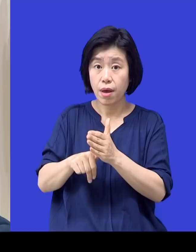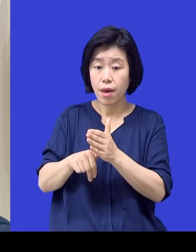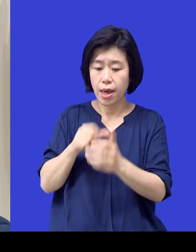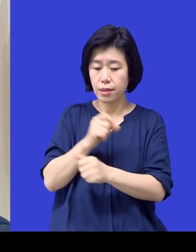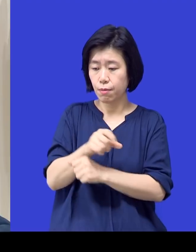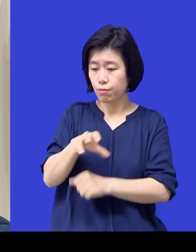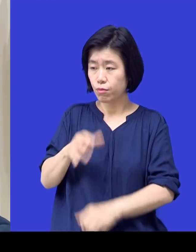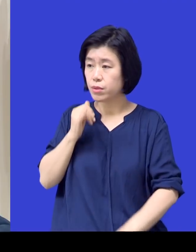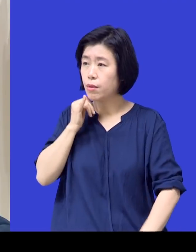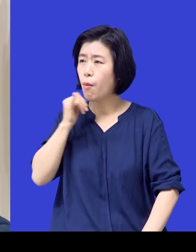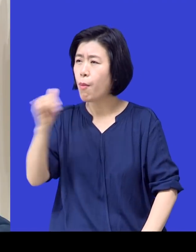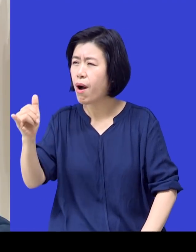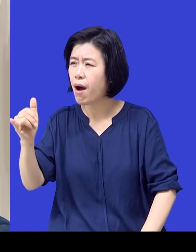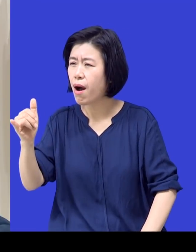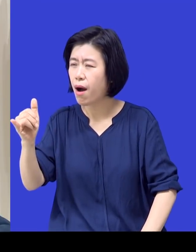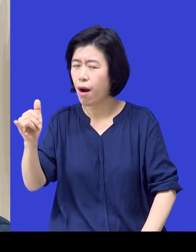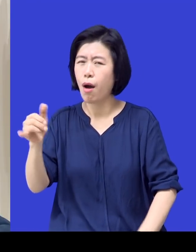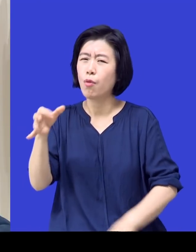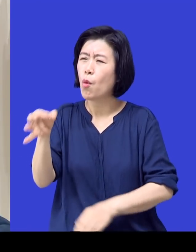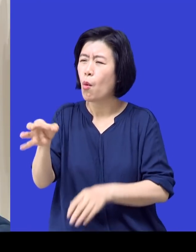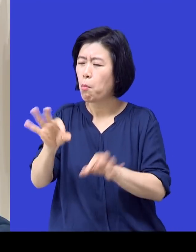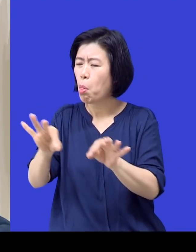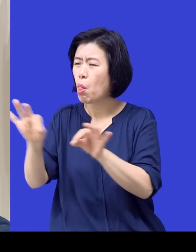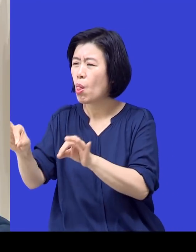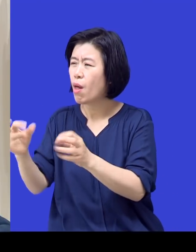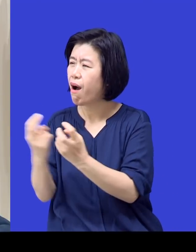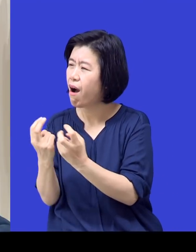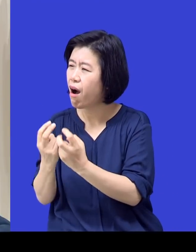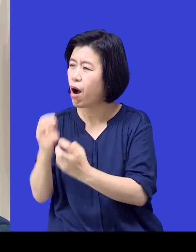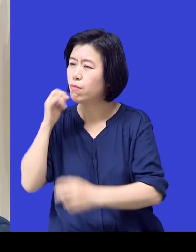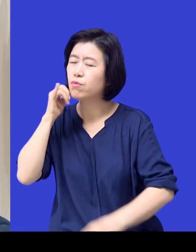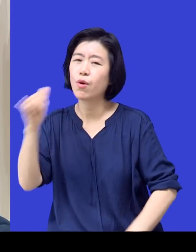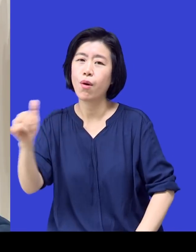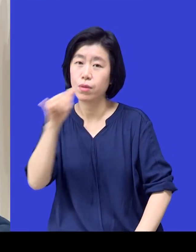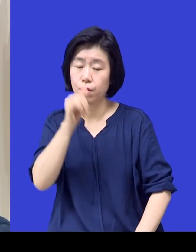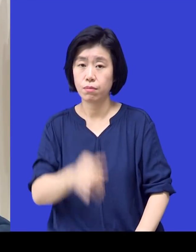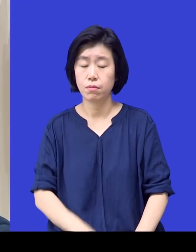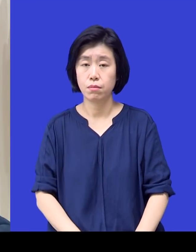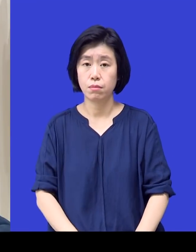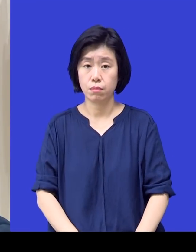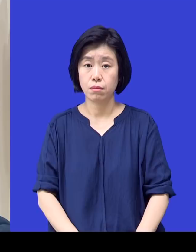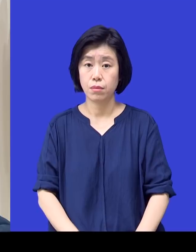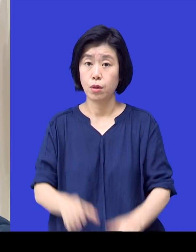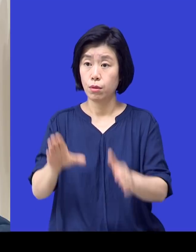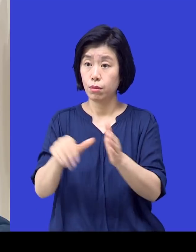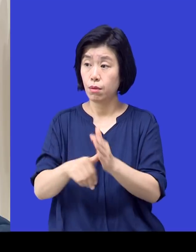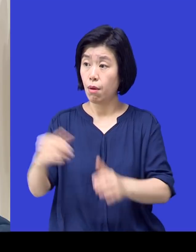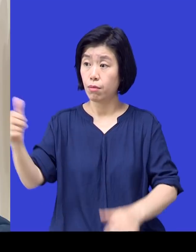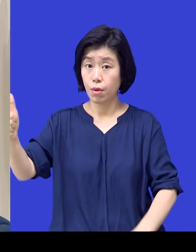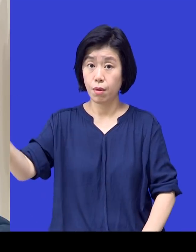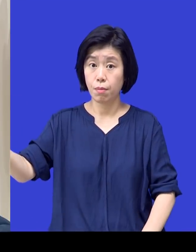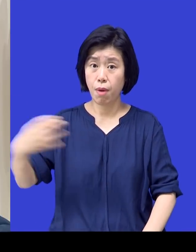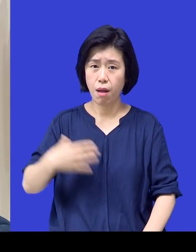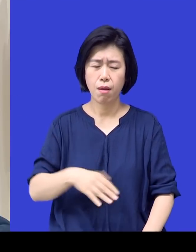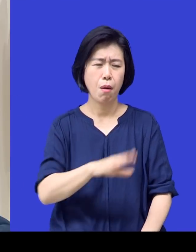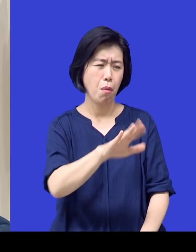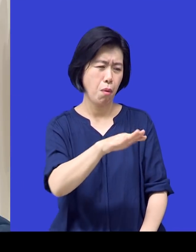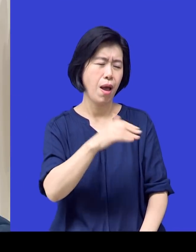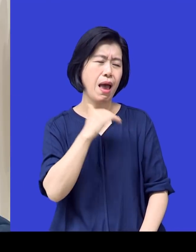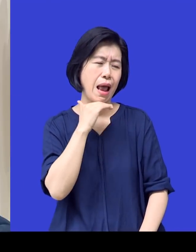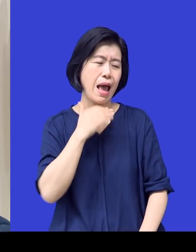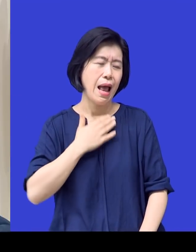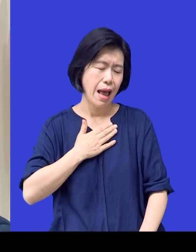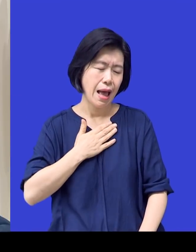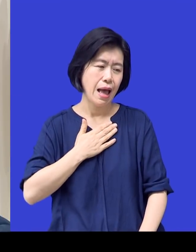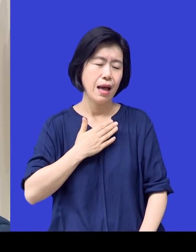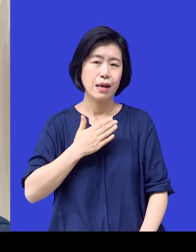한 분이 계속 밝히지는 않고, 제가요 조금 더 노력하겠습니다. 지금 가정 형편이